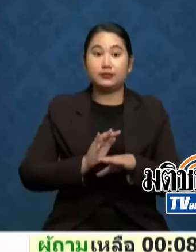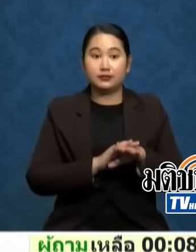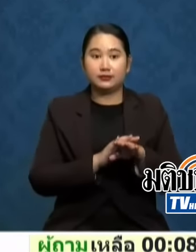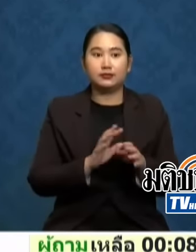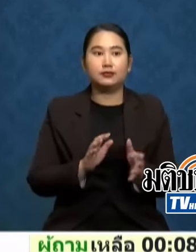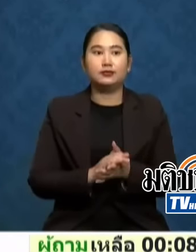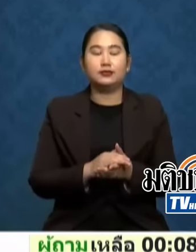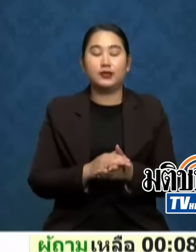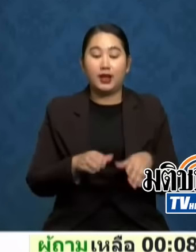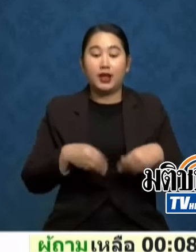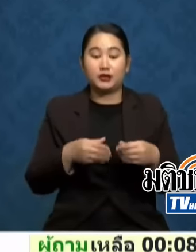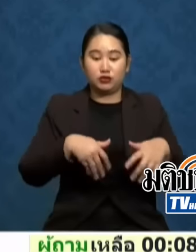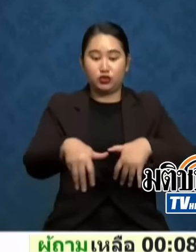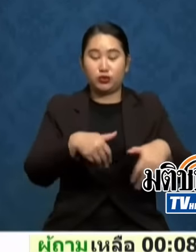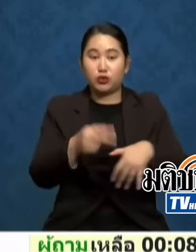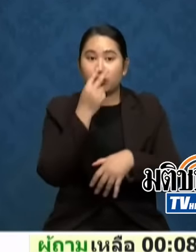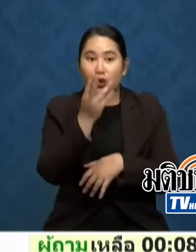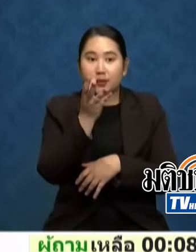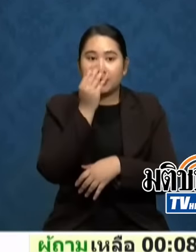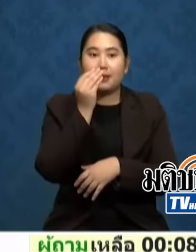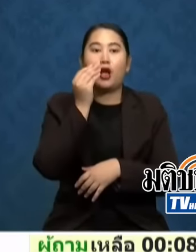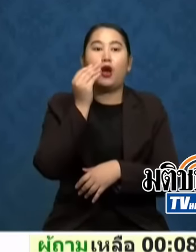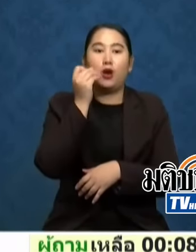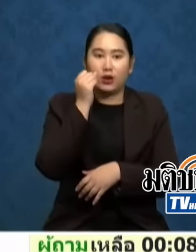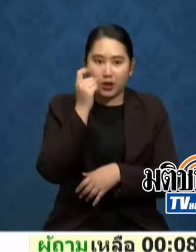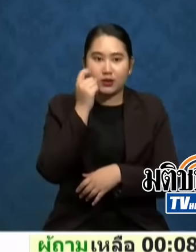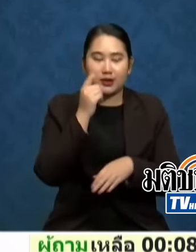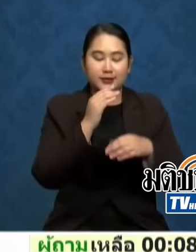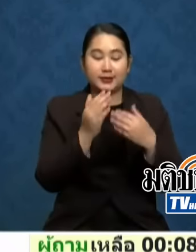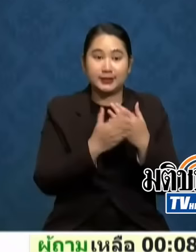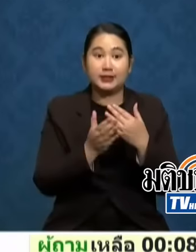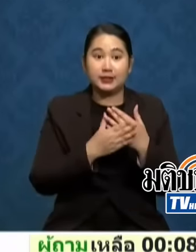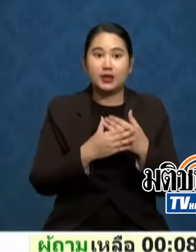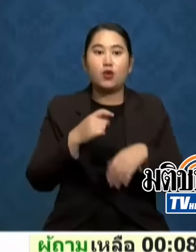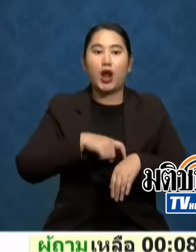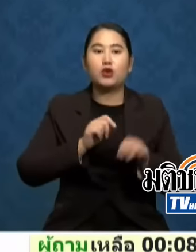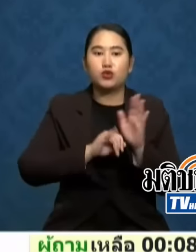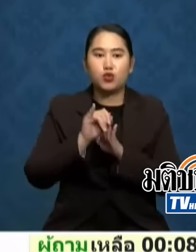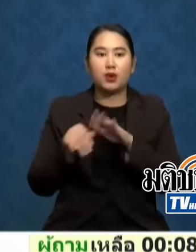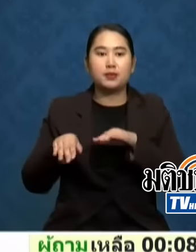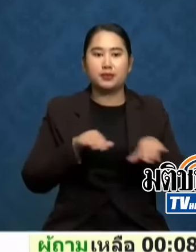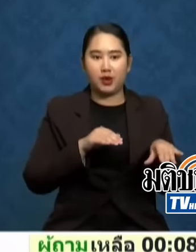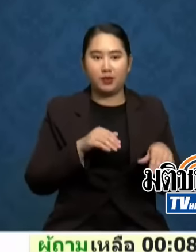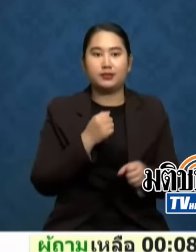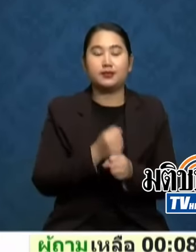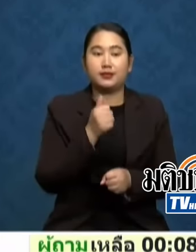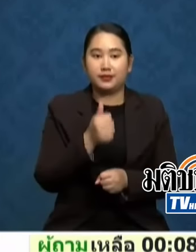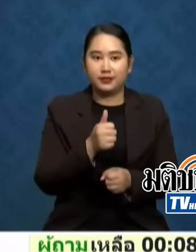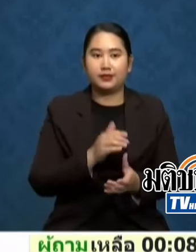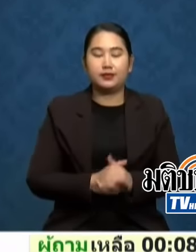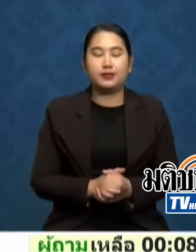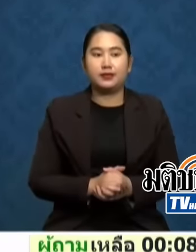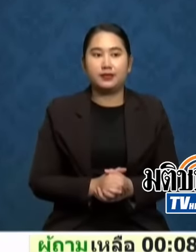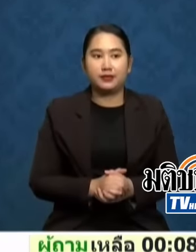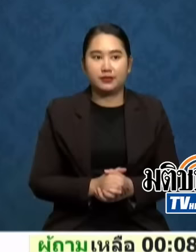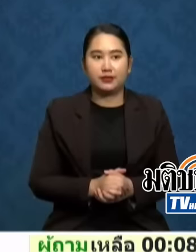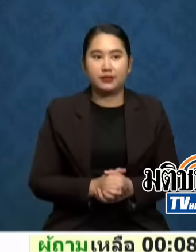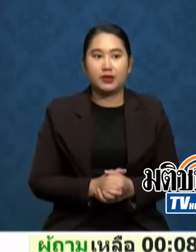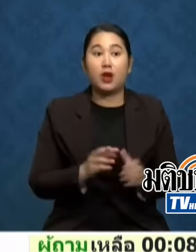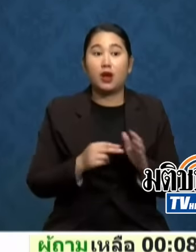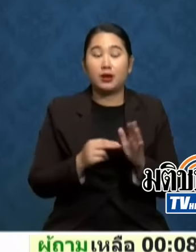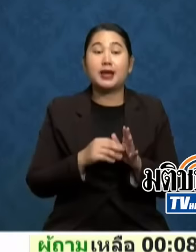เพื่อให้ประชาชนได้รับข้อความการแจ้งเตือนที่มันเหมาะสมในเวลาที่ถูกต้องพร้อมรับกับสถานการณ์มากที่สุดเราหยิบ